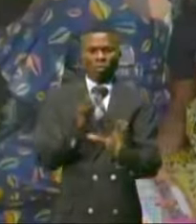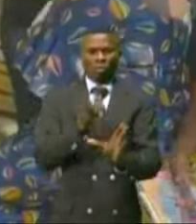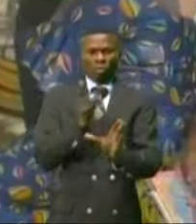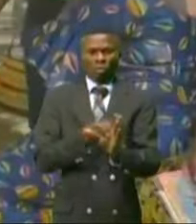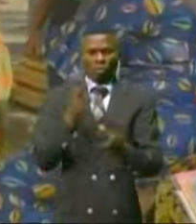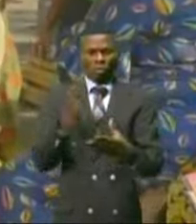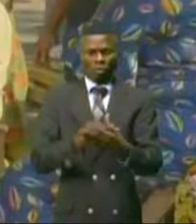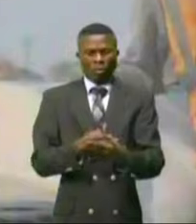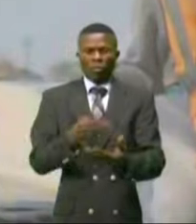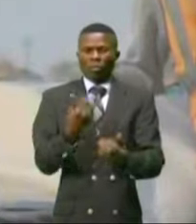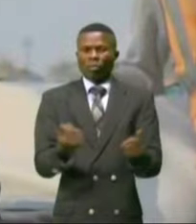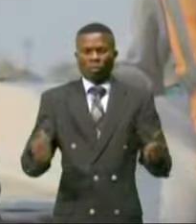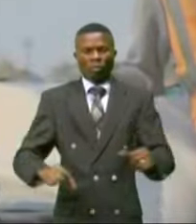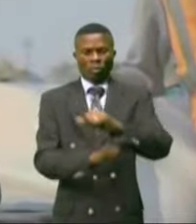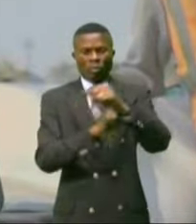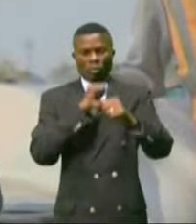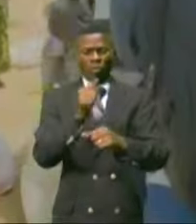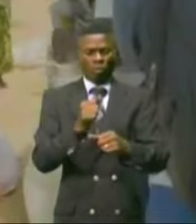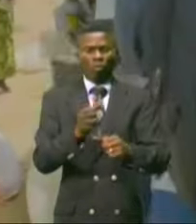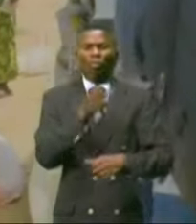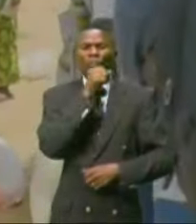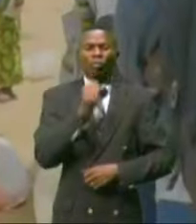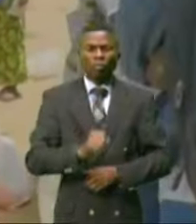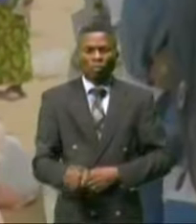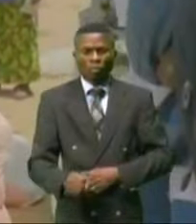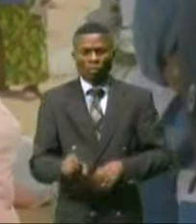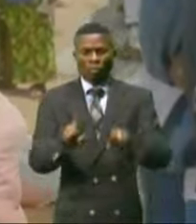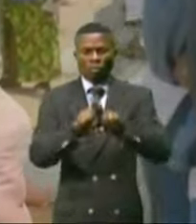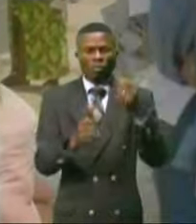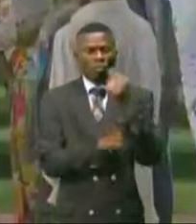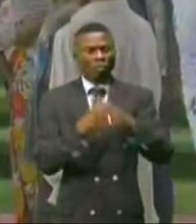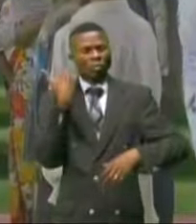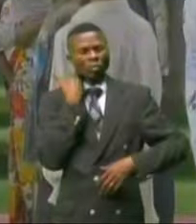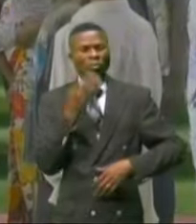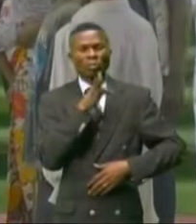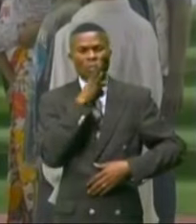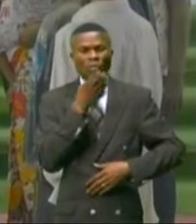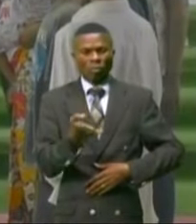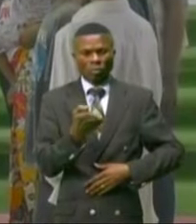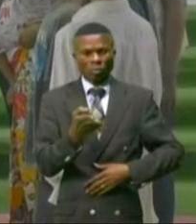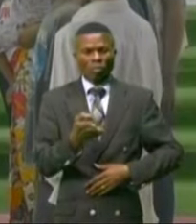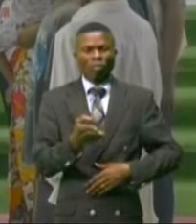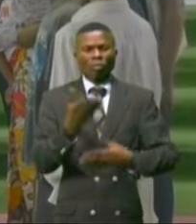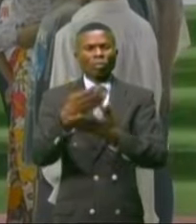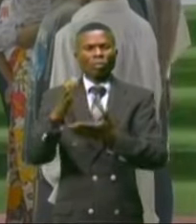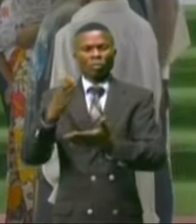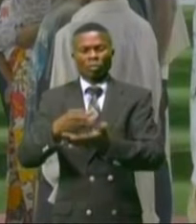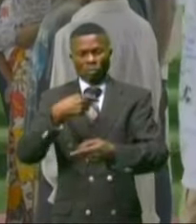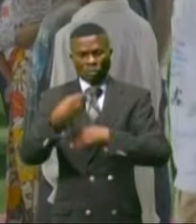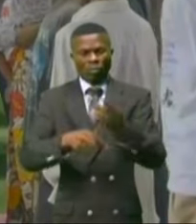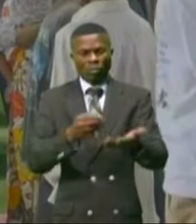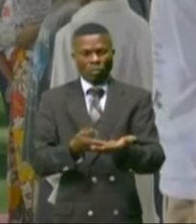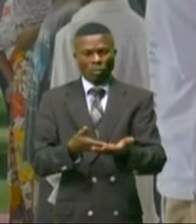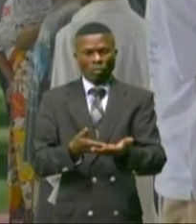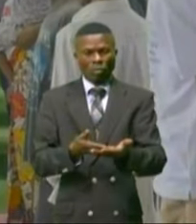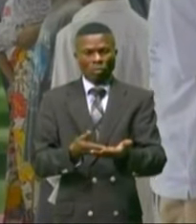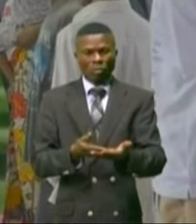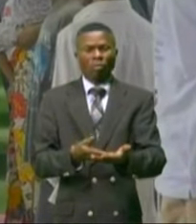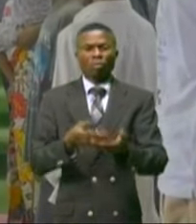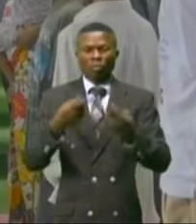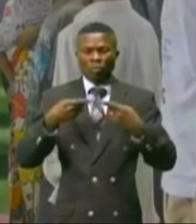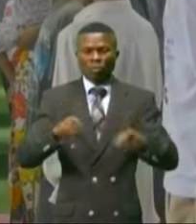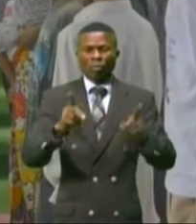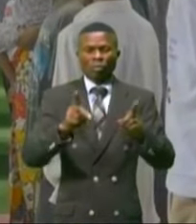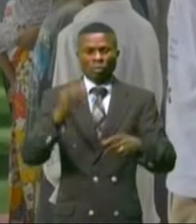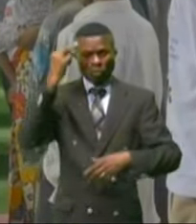enfants non accompagnés, les personnes de troisième âge et les malades chroniques. Le coup d'envoi de la distribution des vivres et non-vivres a été donné par